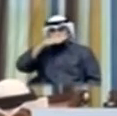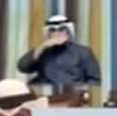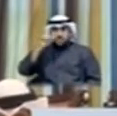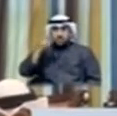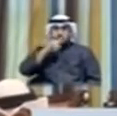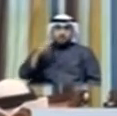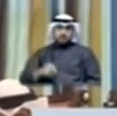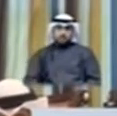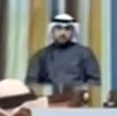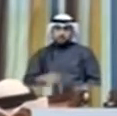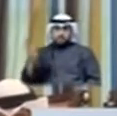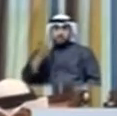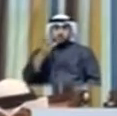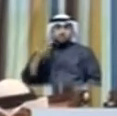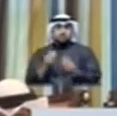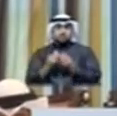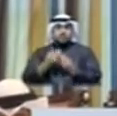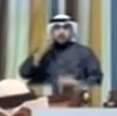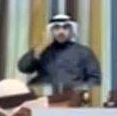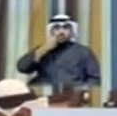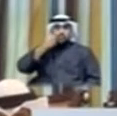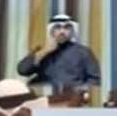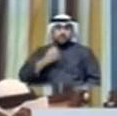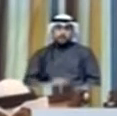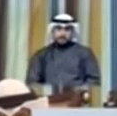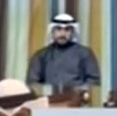هي وزوجها السوري. فلذلك يا أخوان